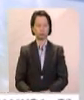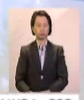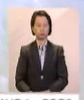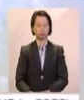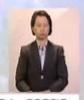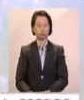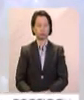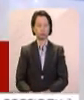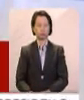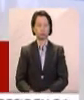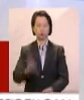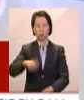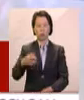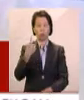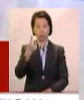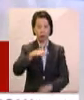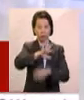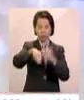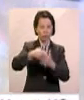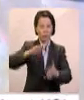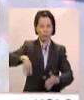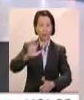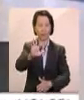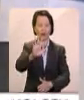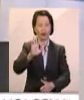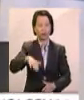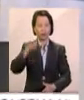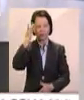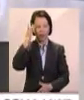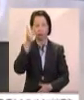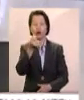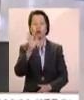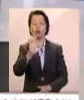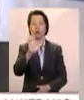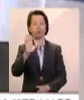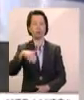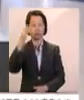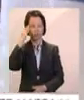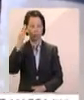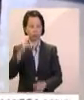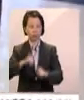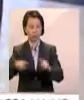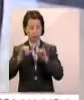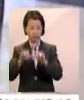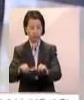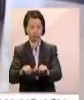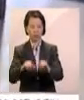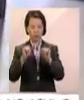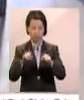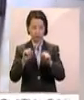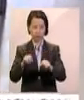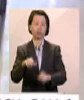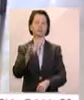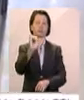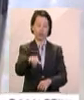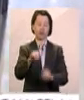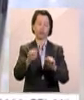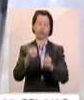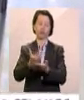tak pasti lagi sebab belum tengok semua ni. Jadi belum dapat lagi bezakan lah. Tapi masih lagi harga mampu lah. Harga mampu